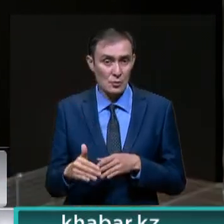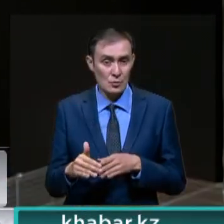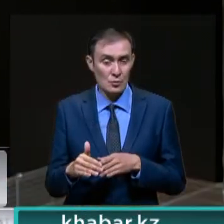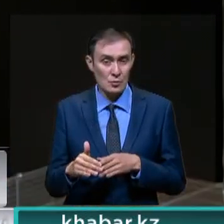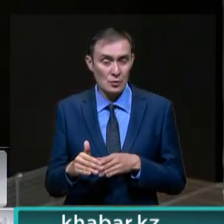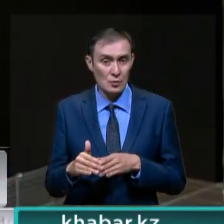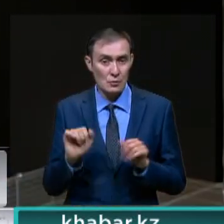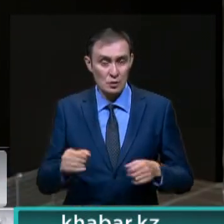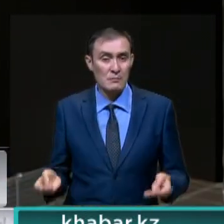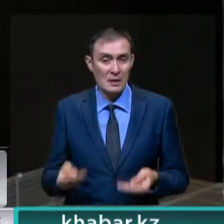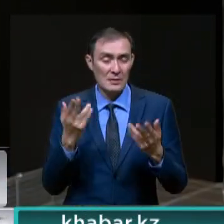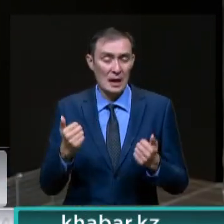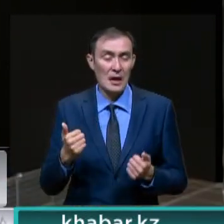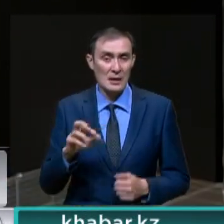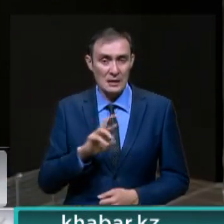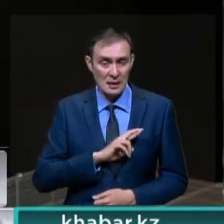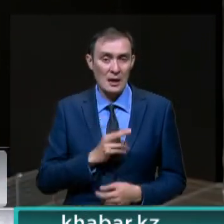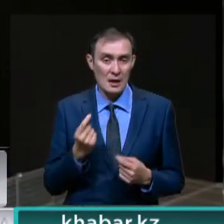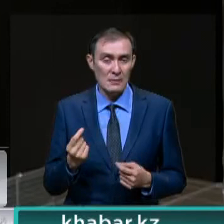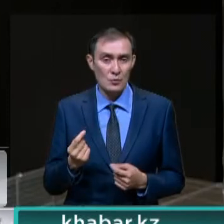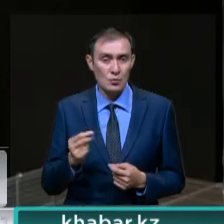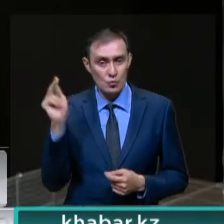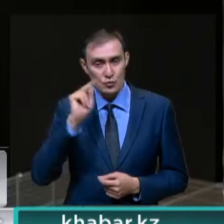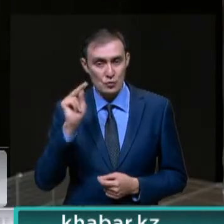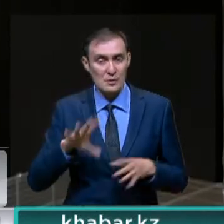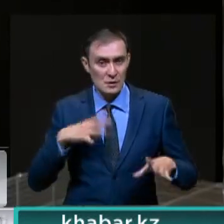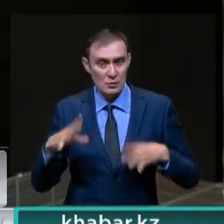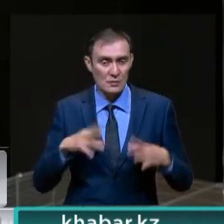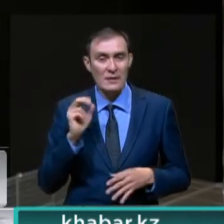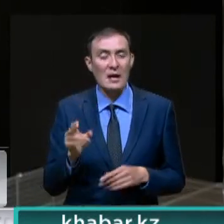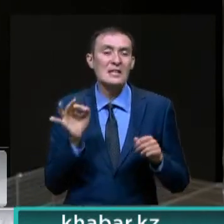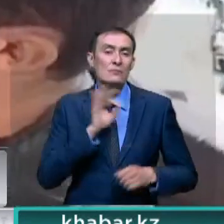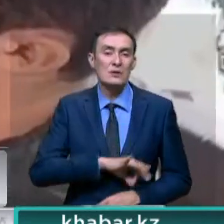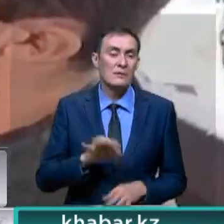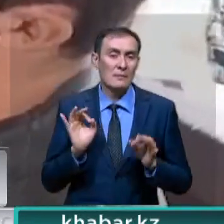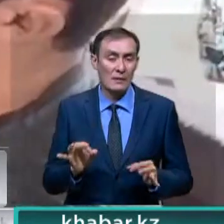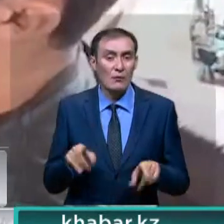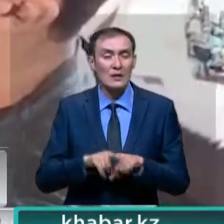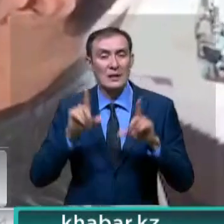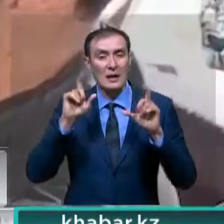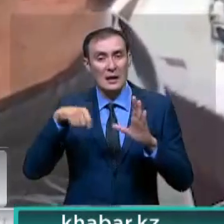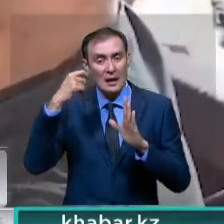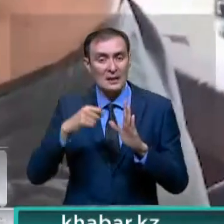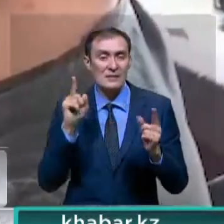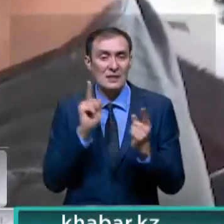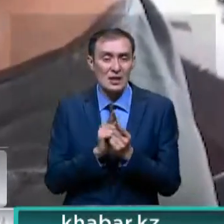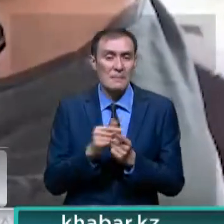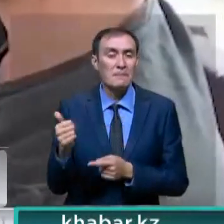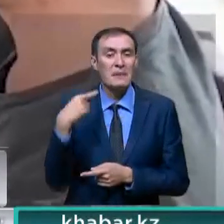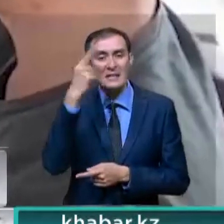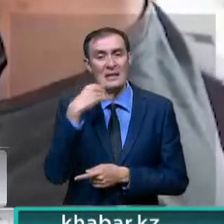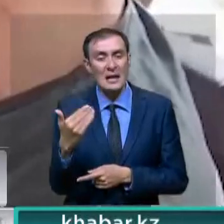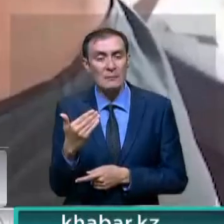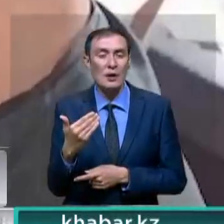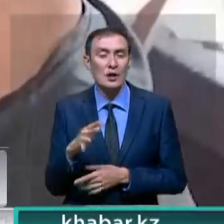бусинку можешь поднять, маленькую. Да, я это учусь, как это использовать. Вот кадры со встречи Бекнура с его